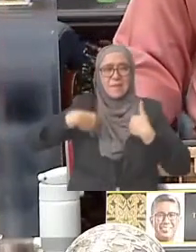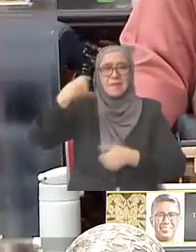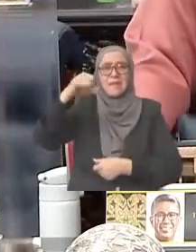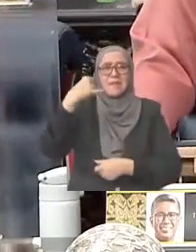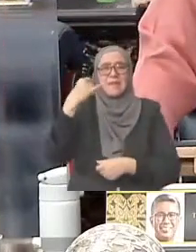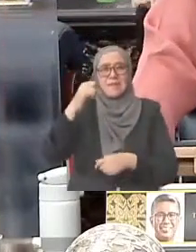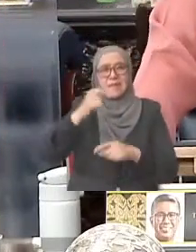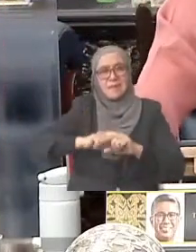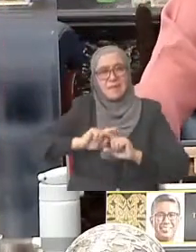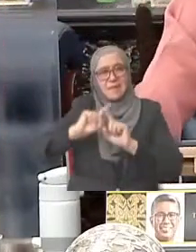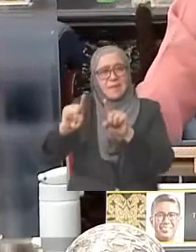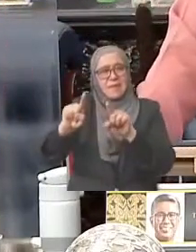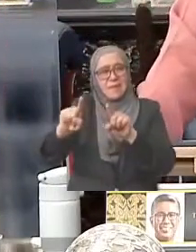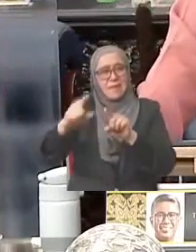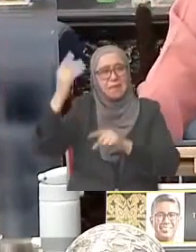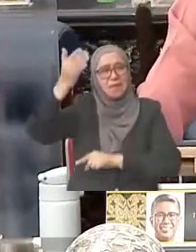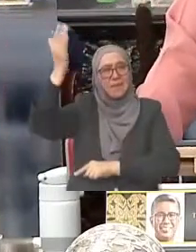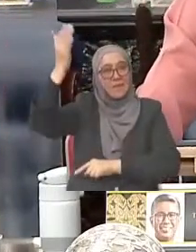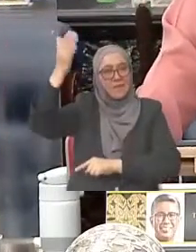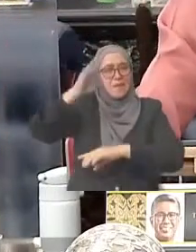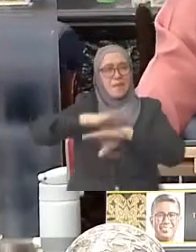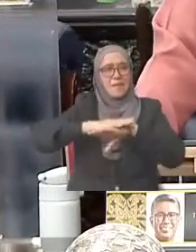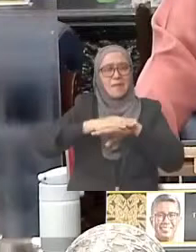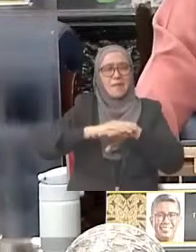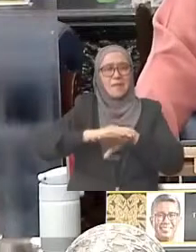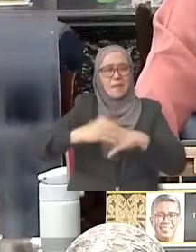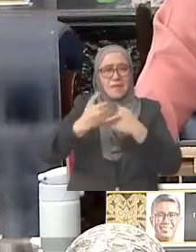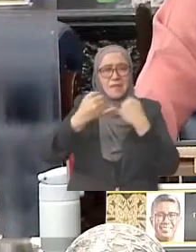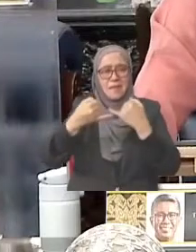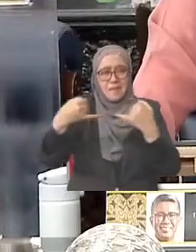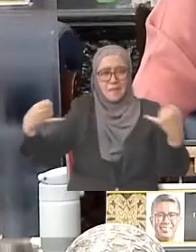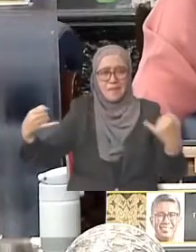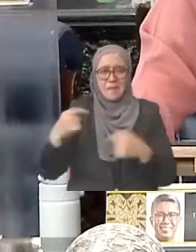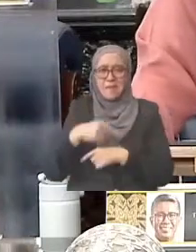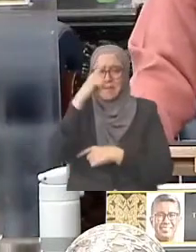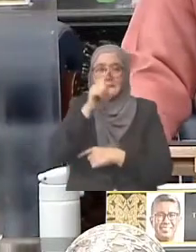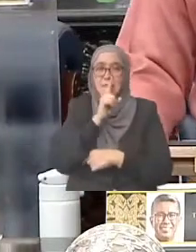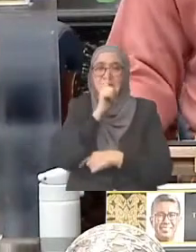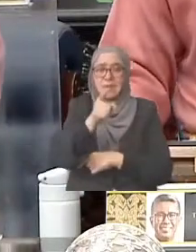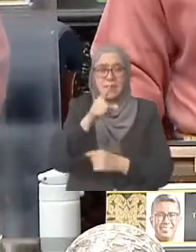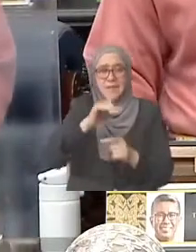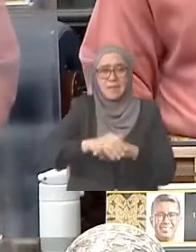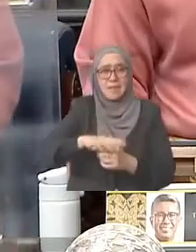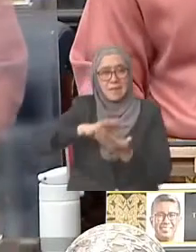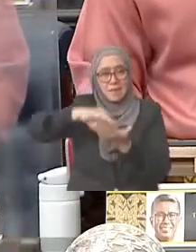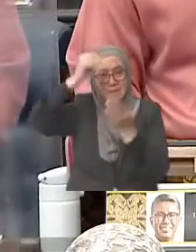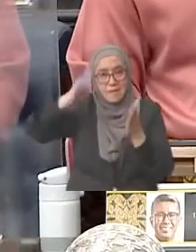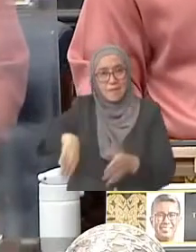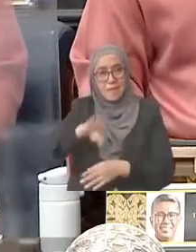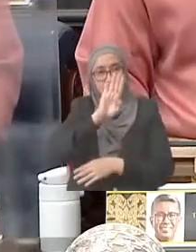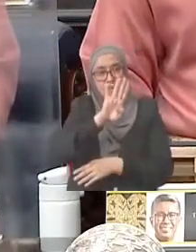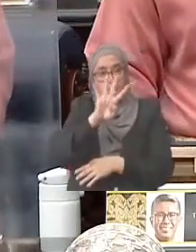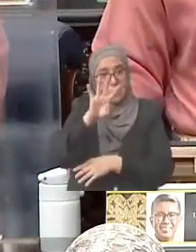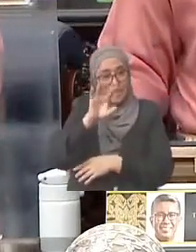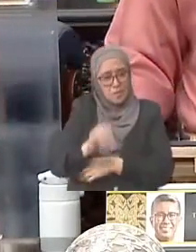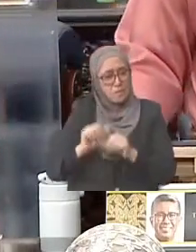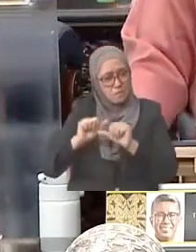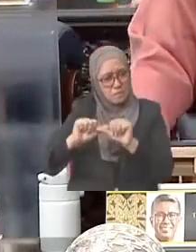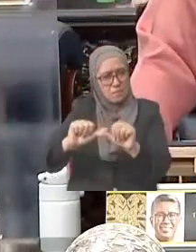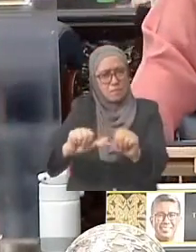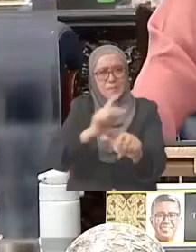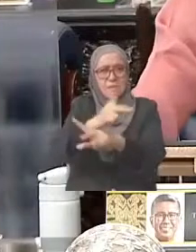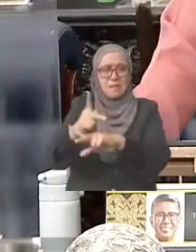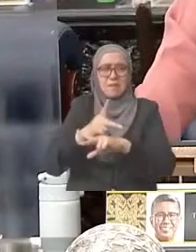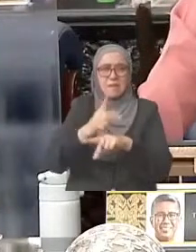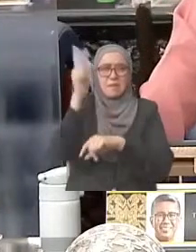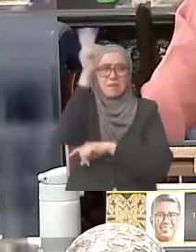bagi memastikan proses pengajian pada Plaza BII 40 terus terpelihara kerajaan dengan kerjasama